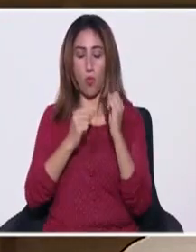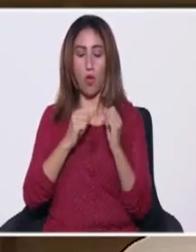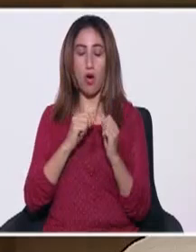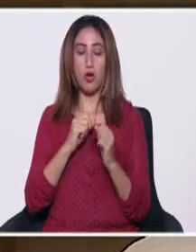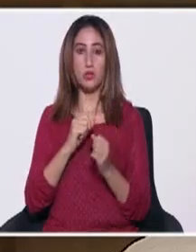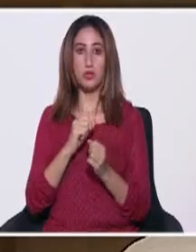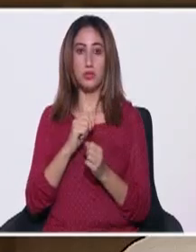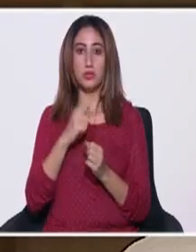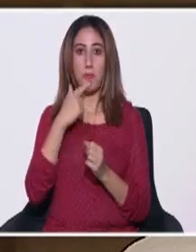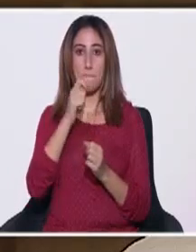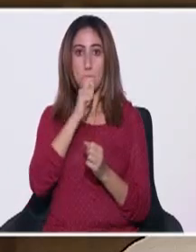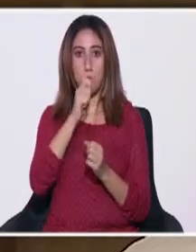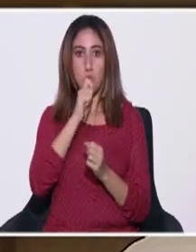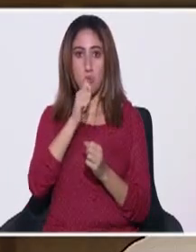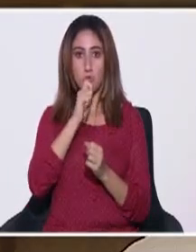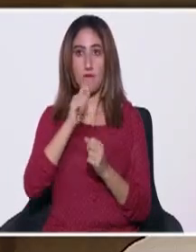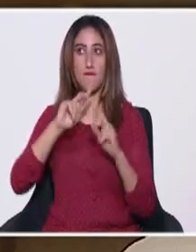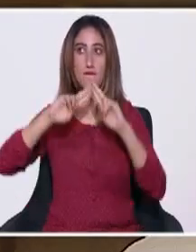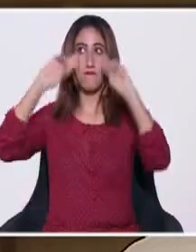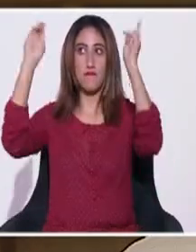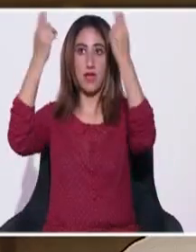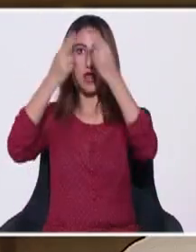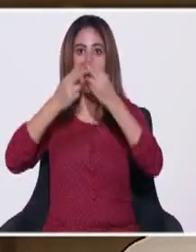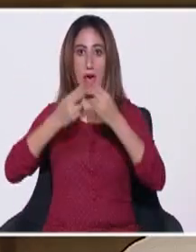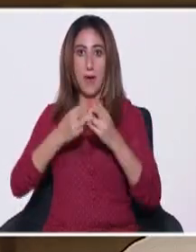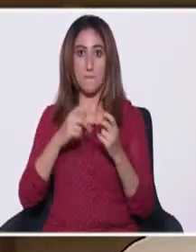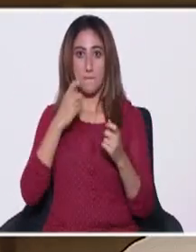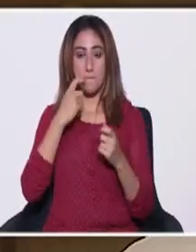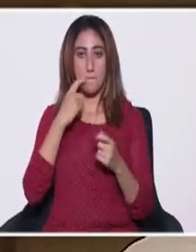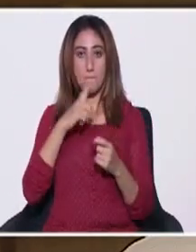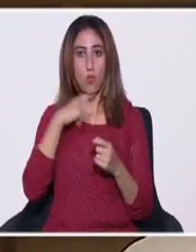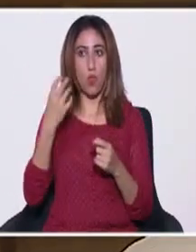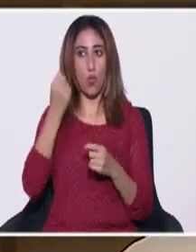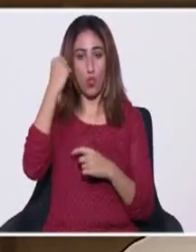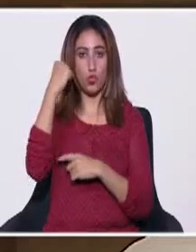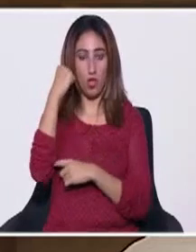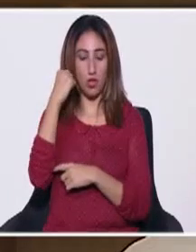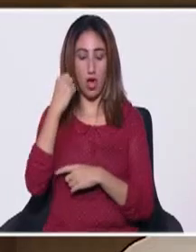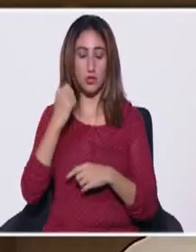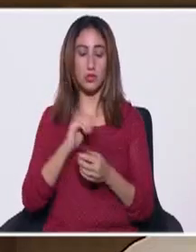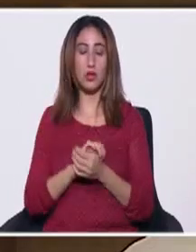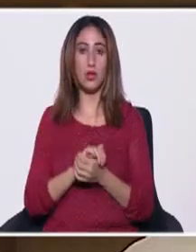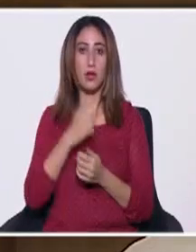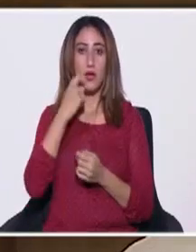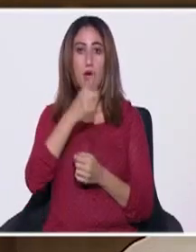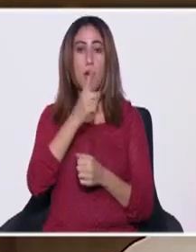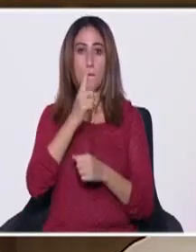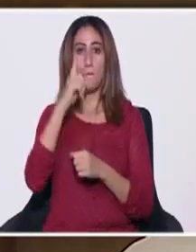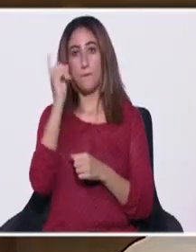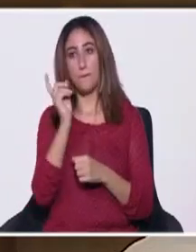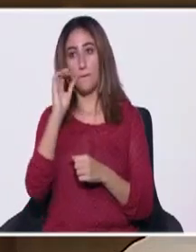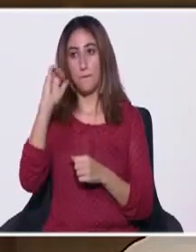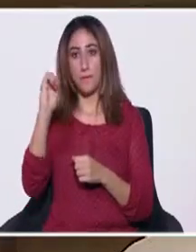أول مذيع هوى في العالم من ذوي الهمم، الإعلامي الكبير والزميل العزيز الأستاذ رضا عبد